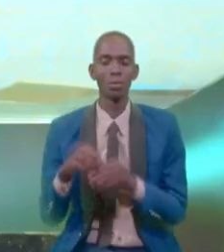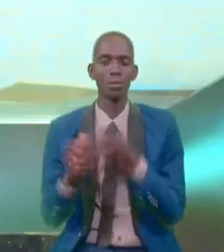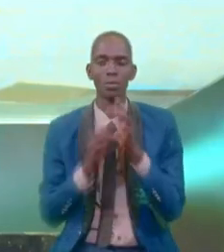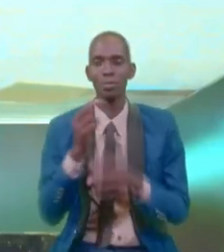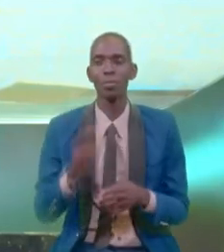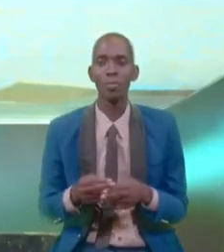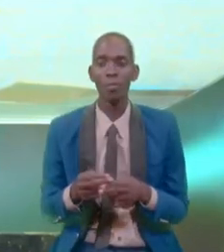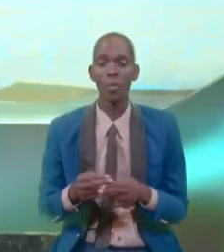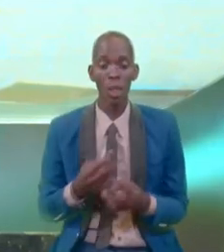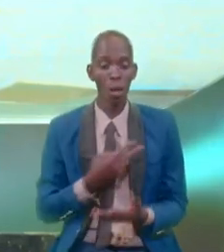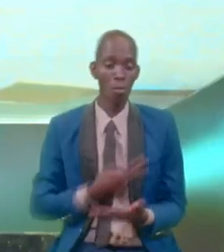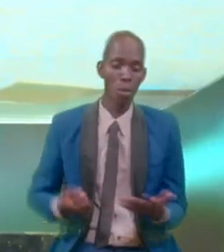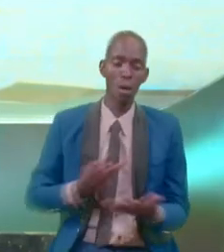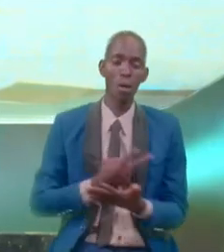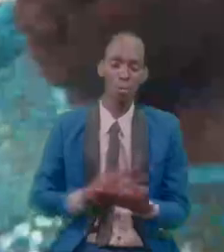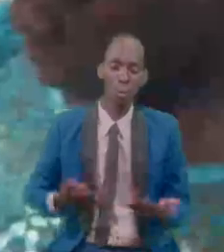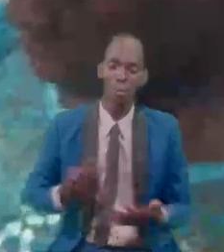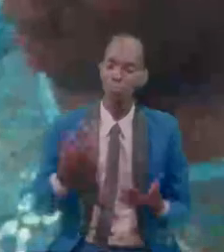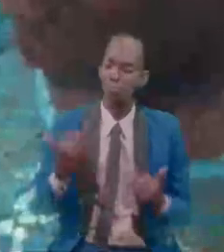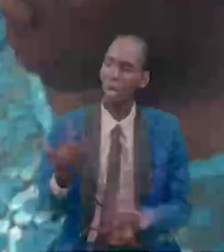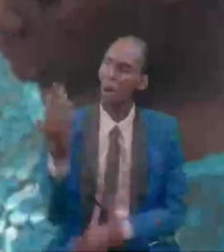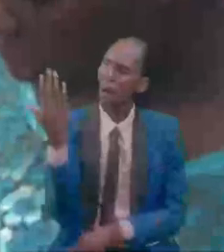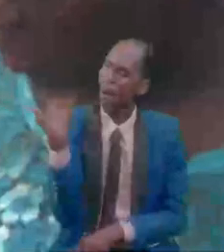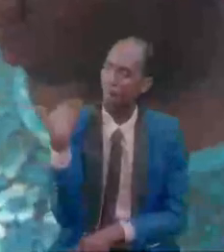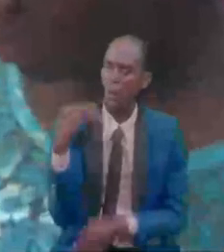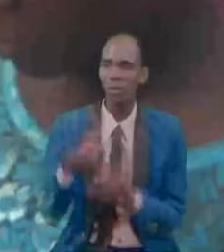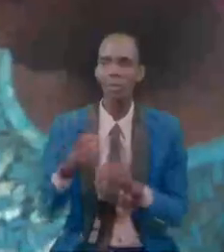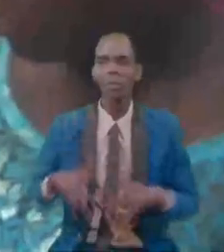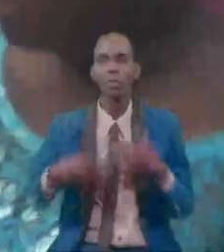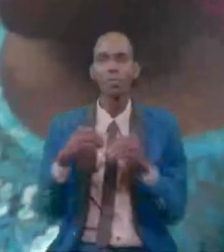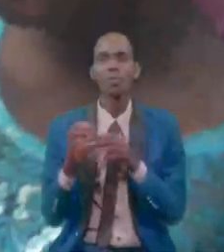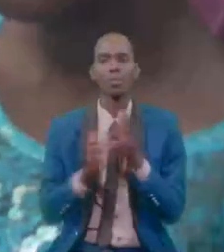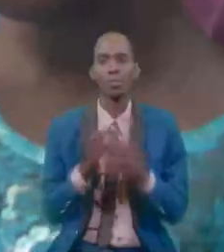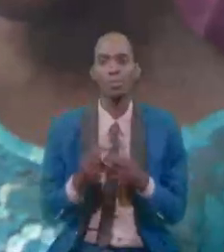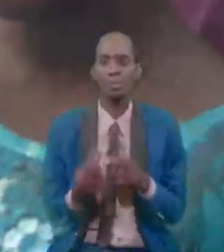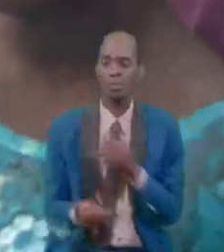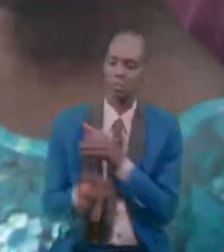La cécité, c'est le passé. L'échec, c'est le passé. Celui qui avait eu.